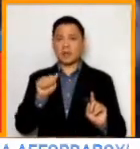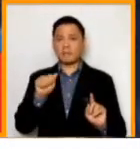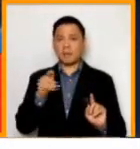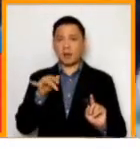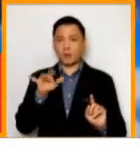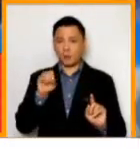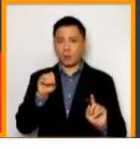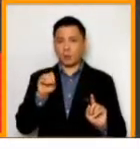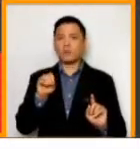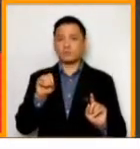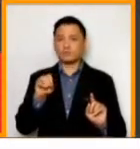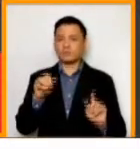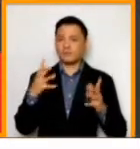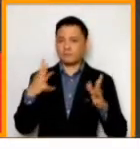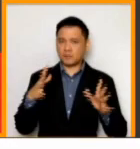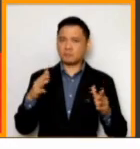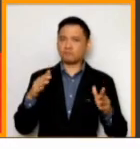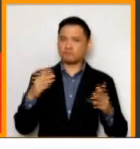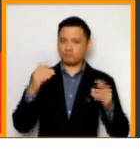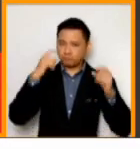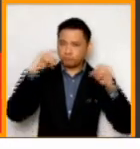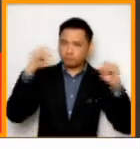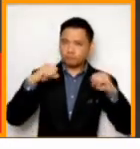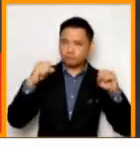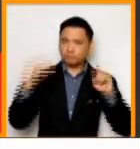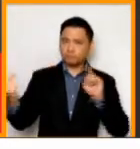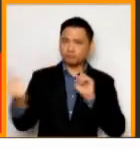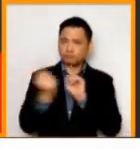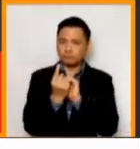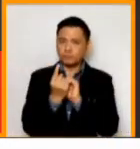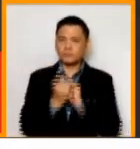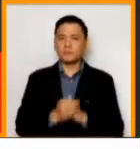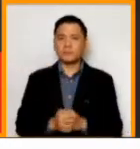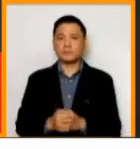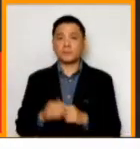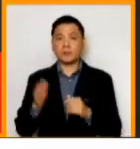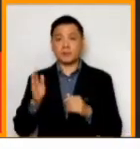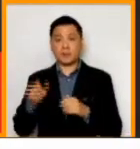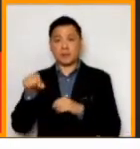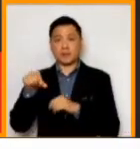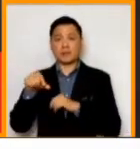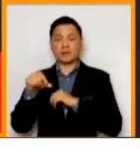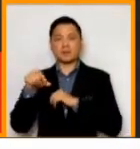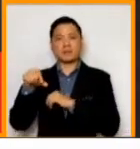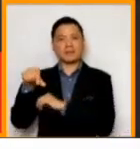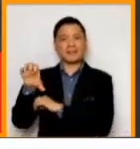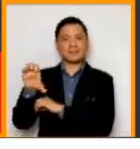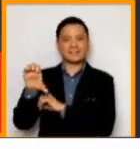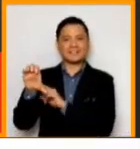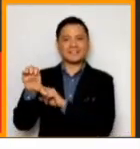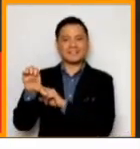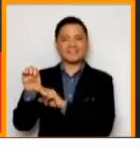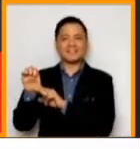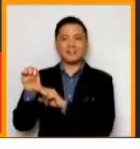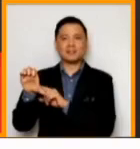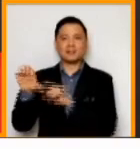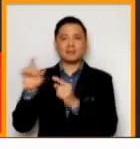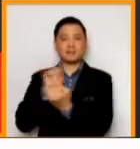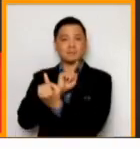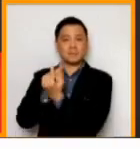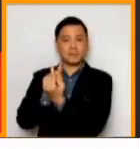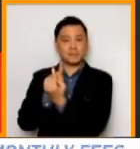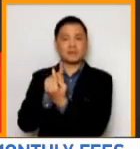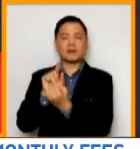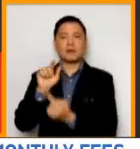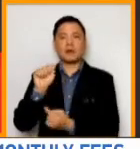nakipagkita sa target. Sa Banawe, kanto ng Del Monte sa Quezon City, kinorner ng mga pulis si Arvin Cannon